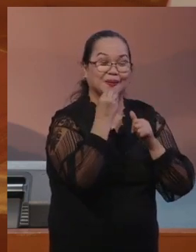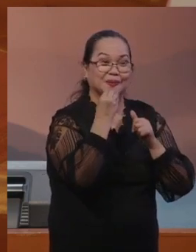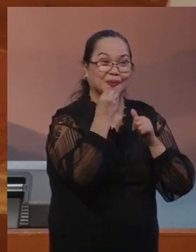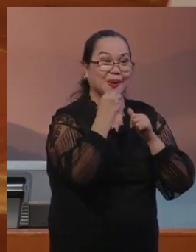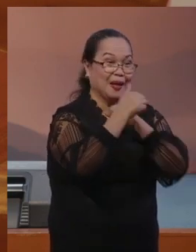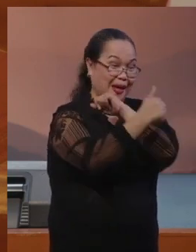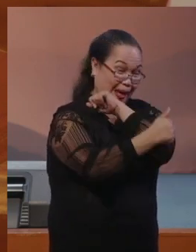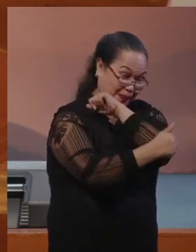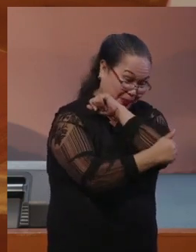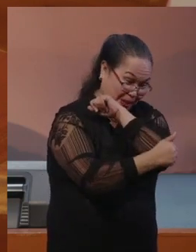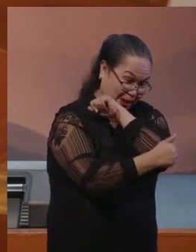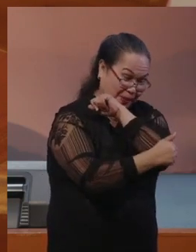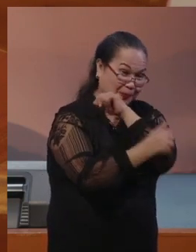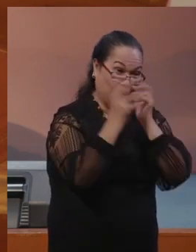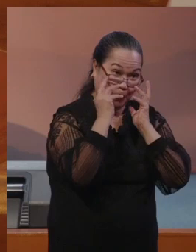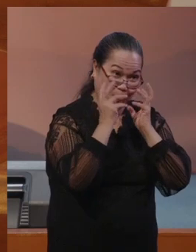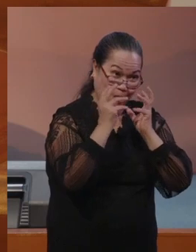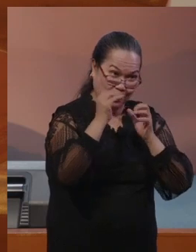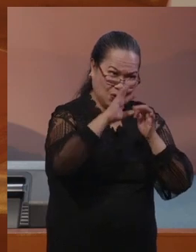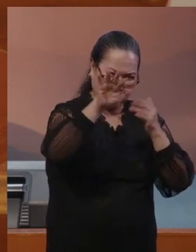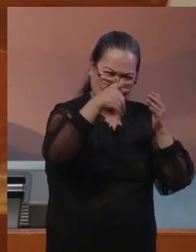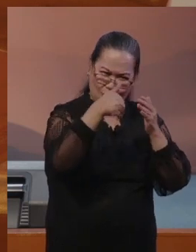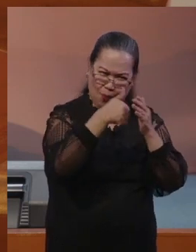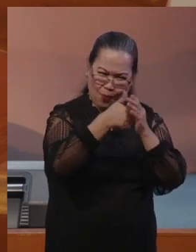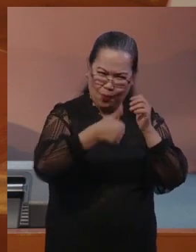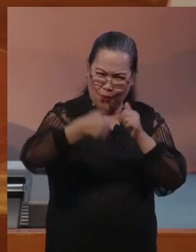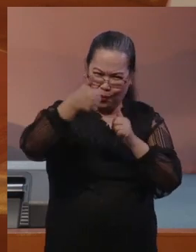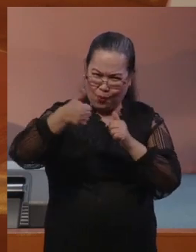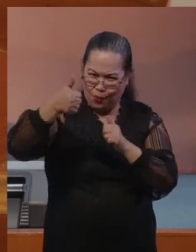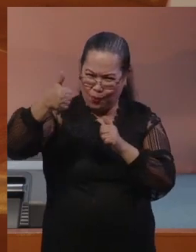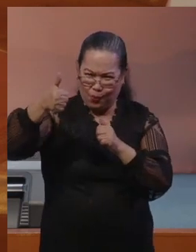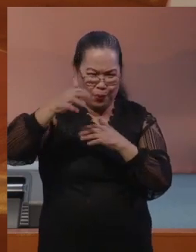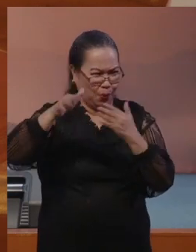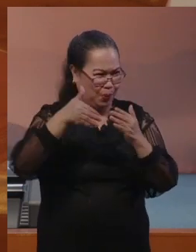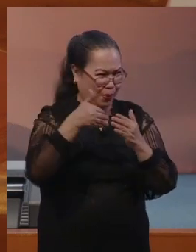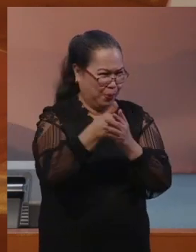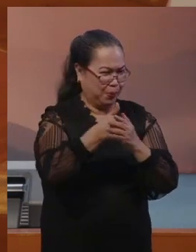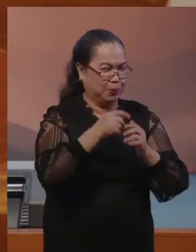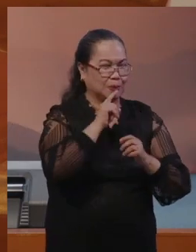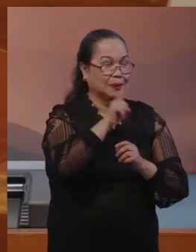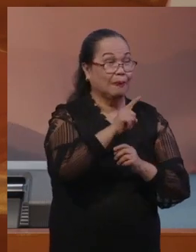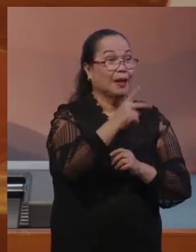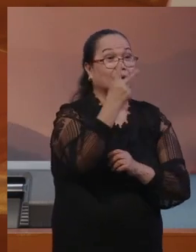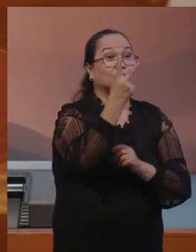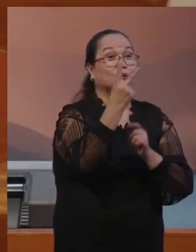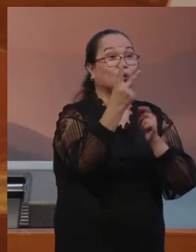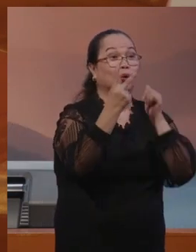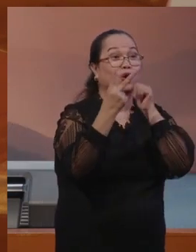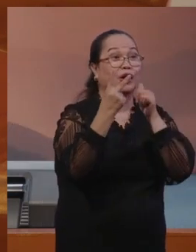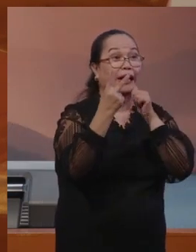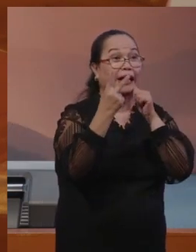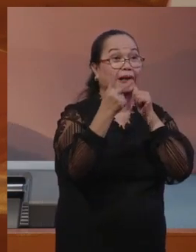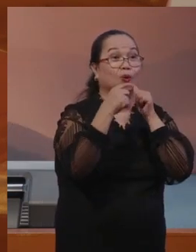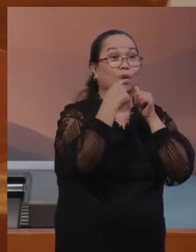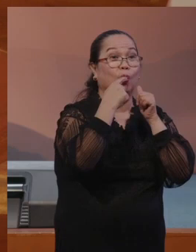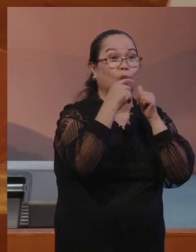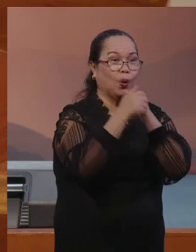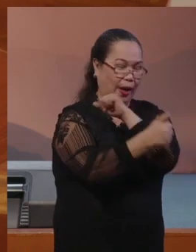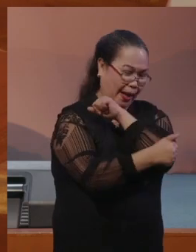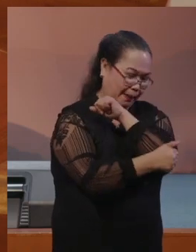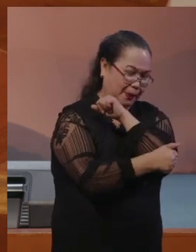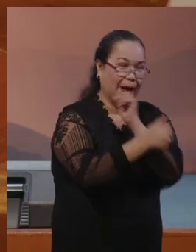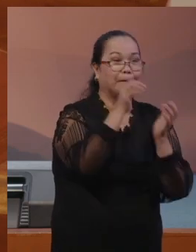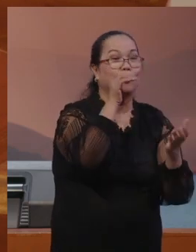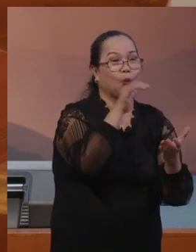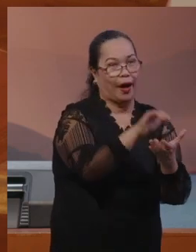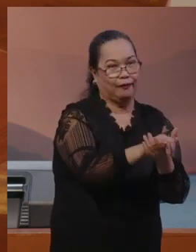si Moses, Samson, Jephthah, Gideon, maraming niname doon. Dalawa lang silang babae. Si Sarah, asawa ni